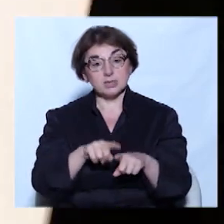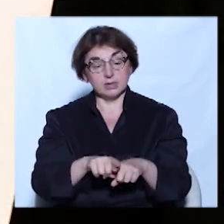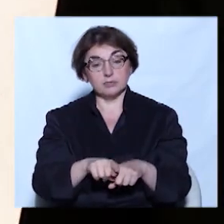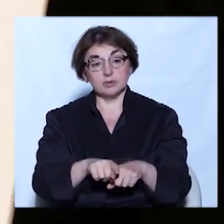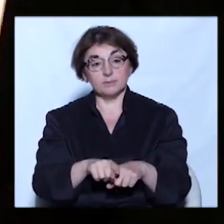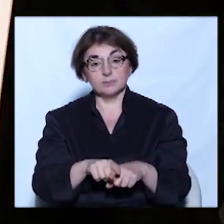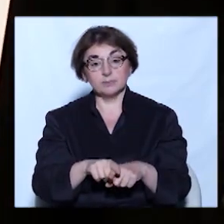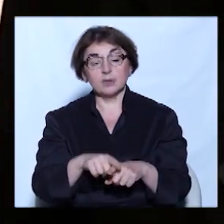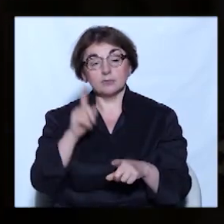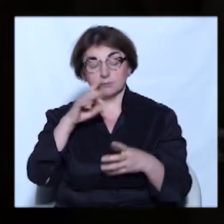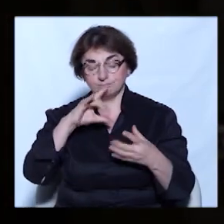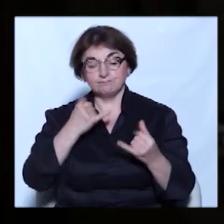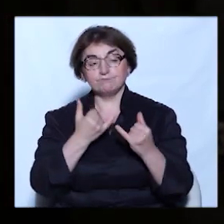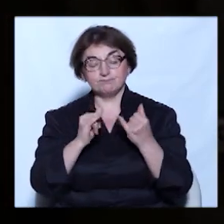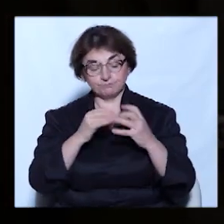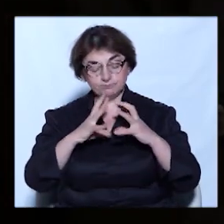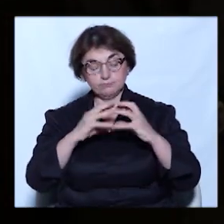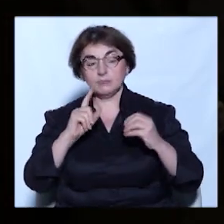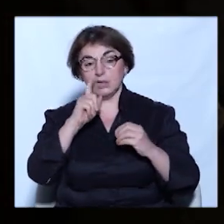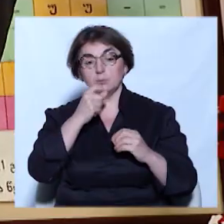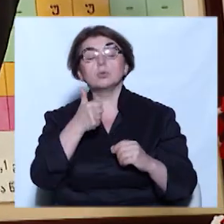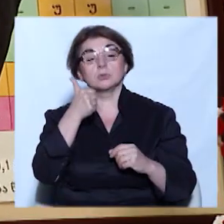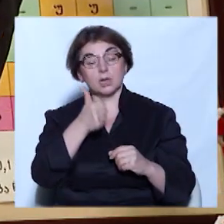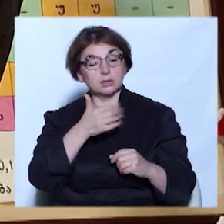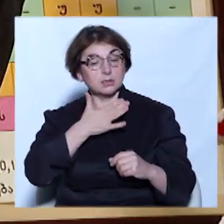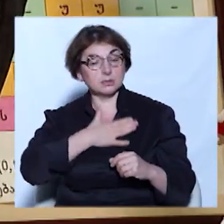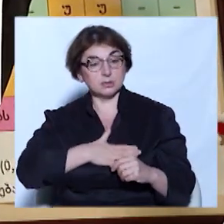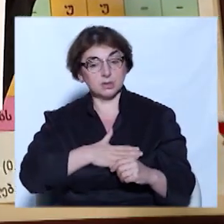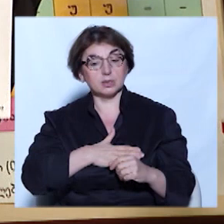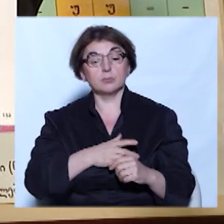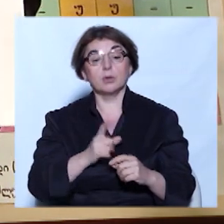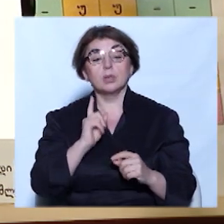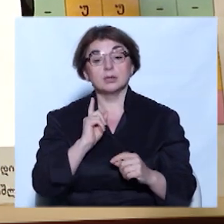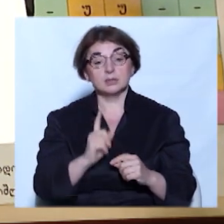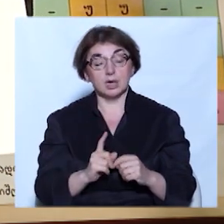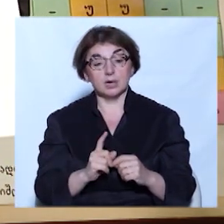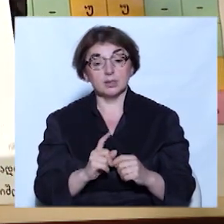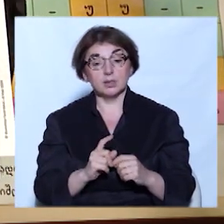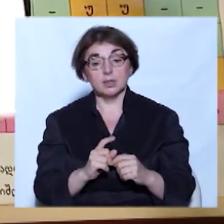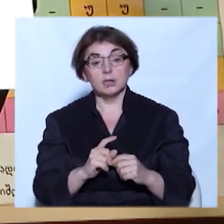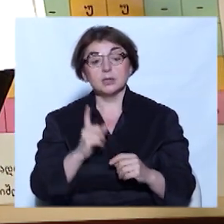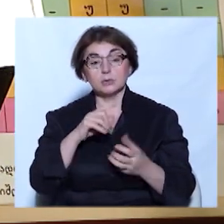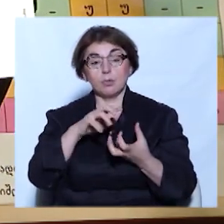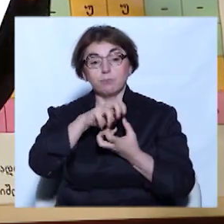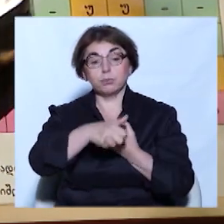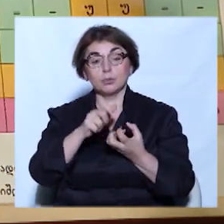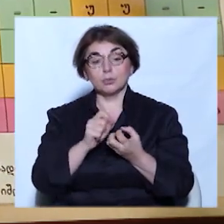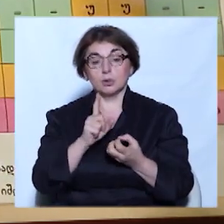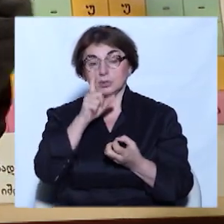ასევე ლიმონის წვენი, სასარგებლოა ისიც და ფორთოხლის წვენი.